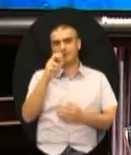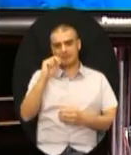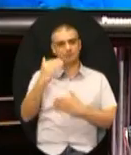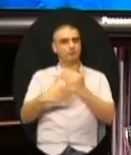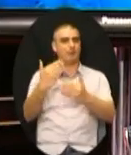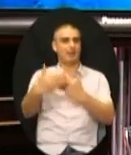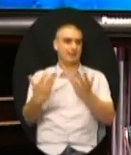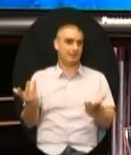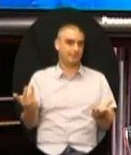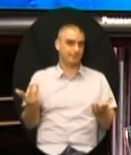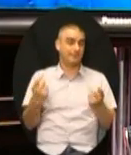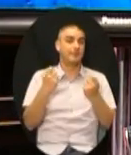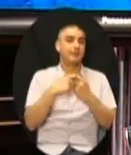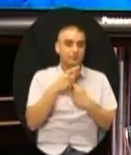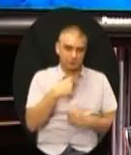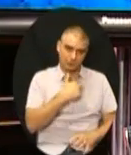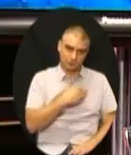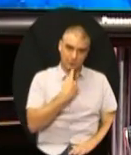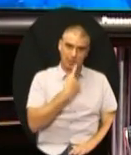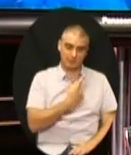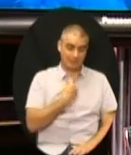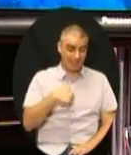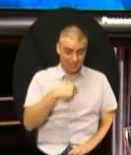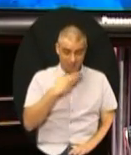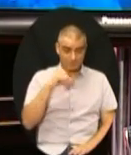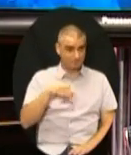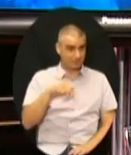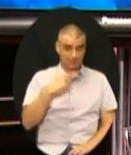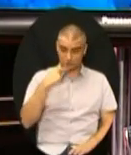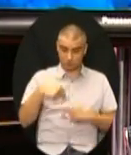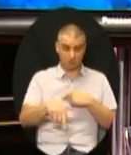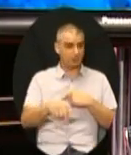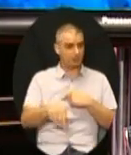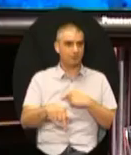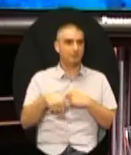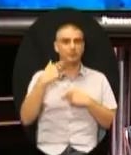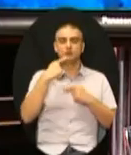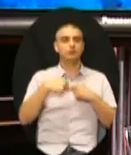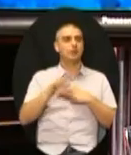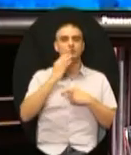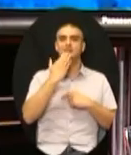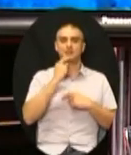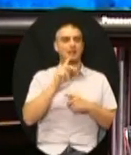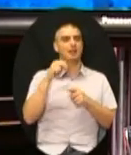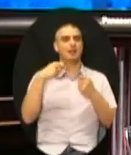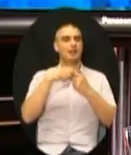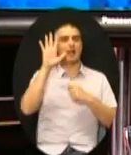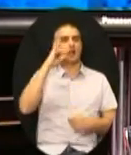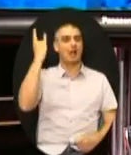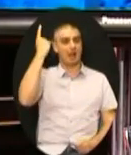לקדם את זה. ובהקשר הזה אני רוצה להגיד, אנחנו בישראל השנה הולכת להיות השנה של ישראל בתחום